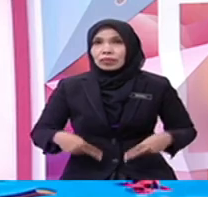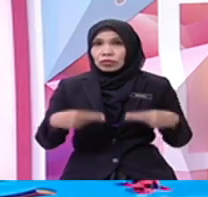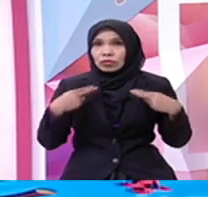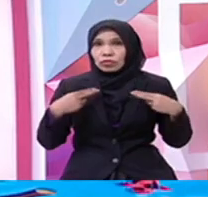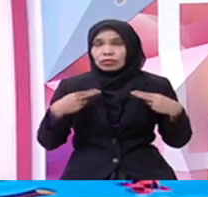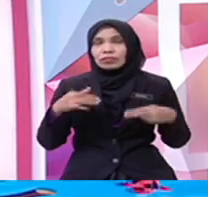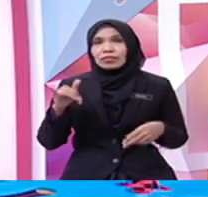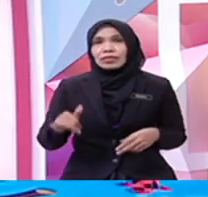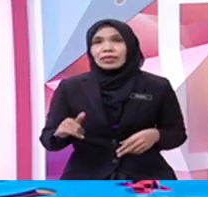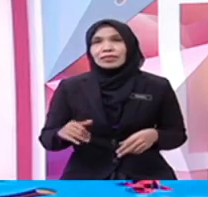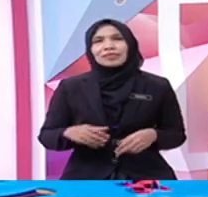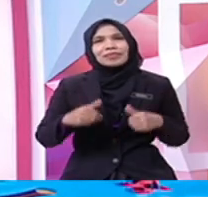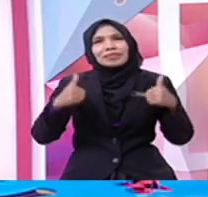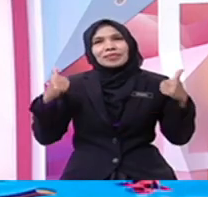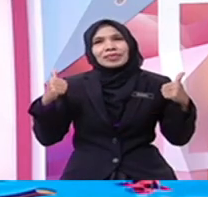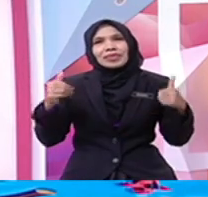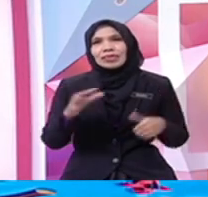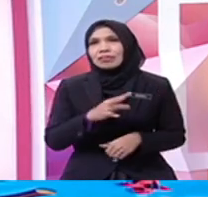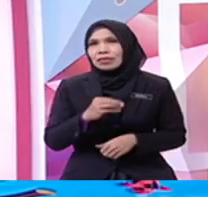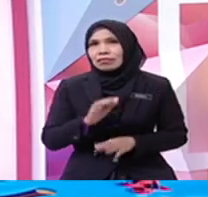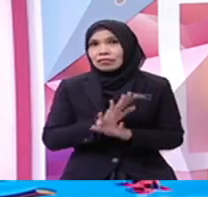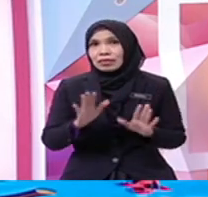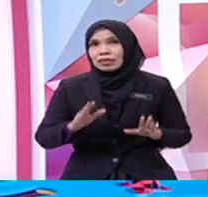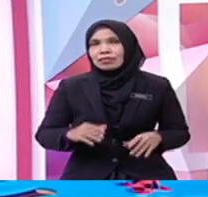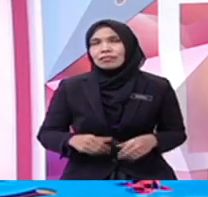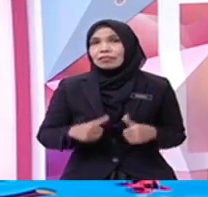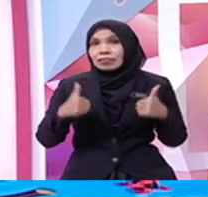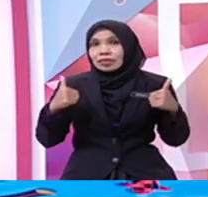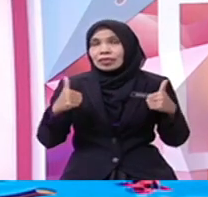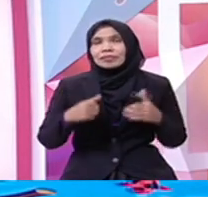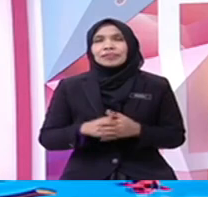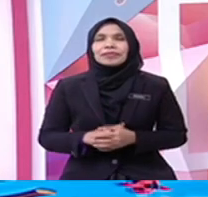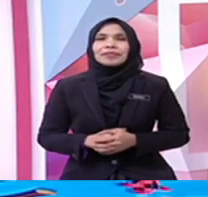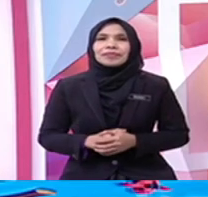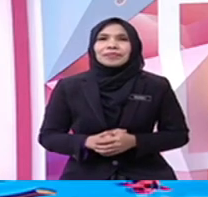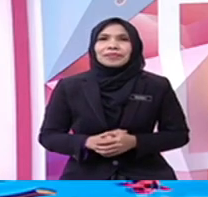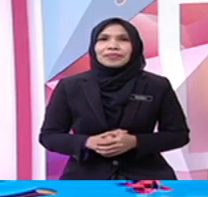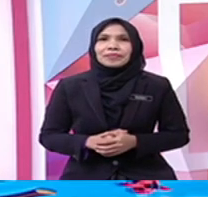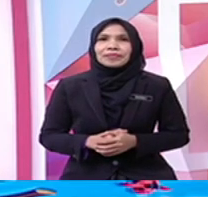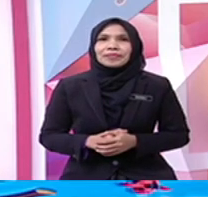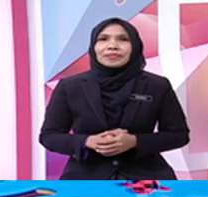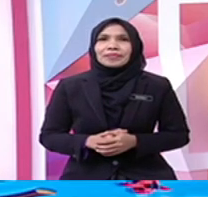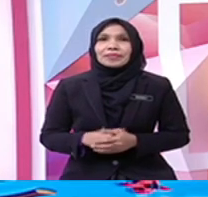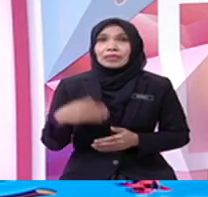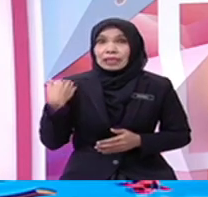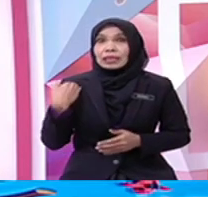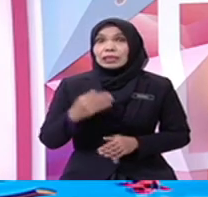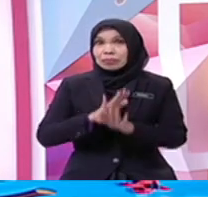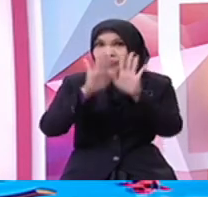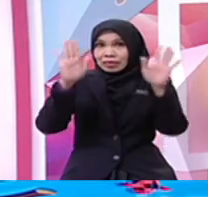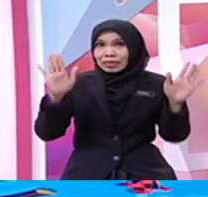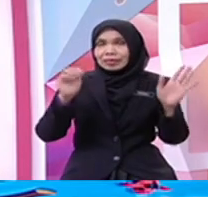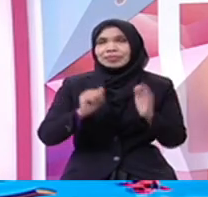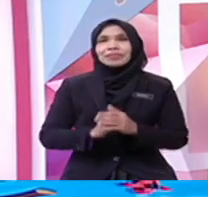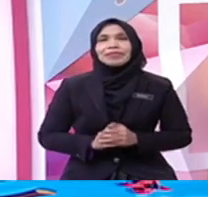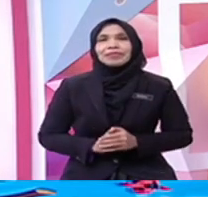penerangan diem betul ada penerangannya year lihat tak cukup mendapat pemeriksaan kesehatan betul tuh yang